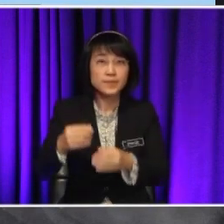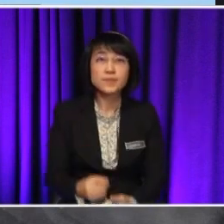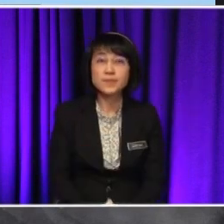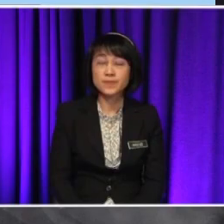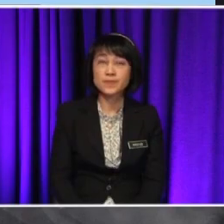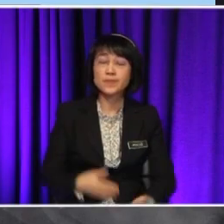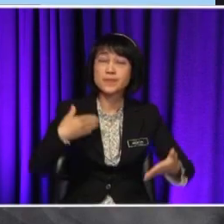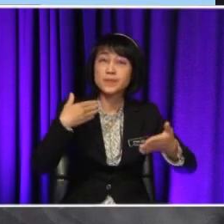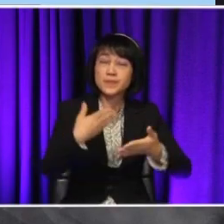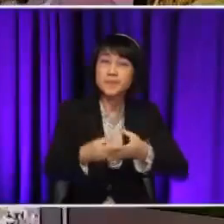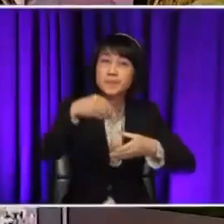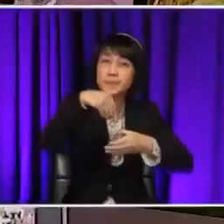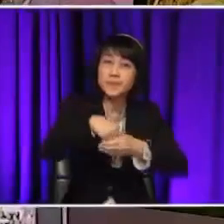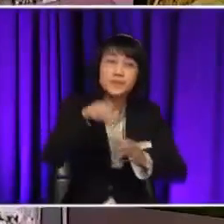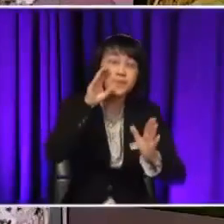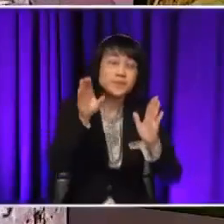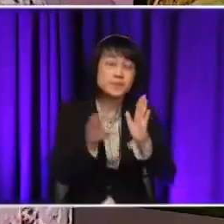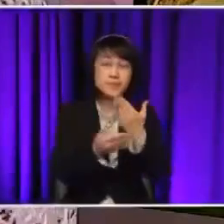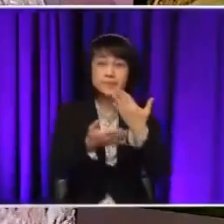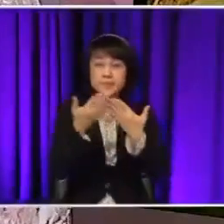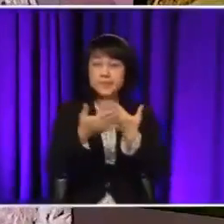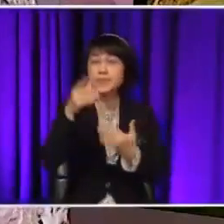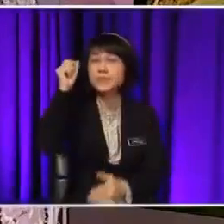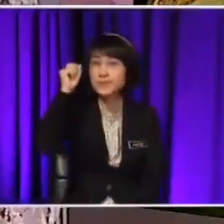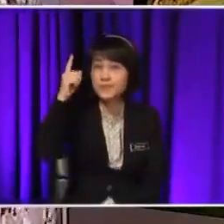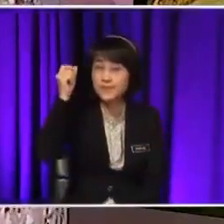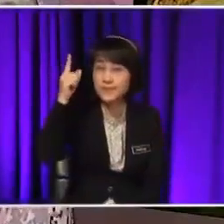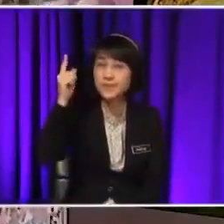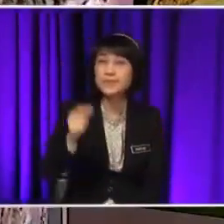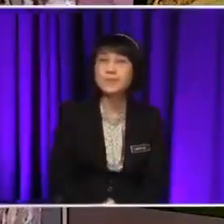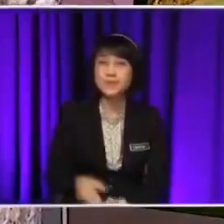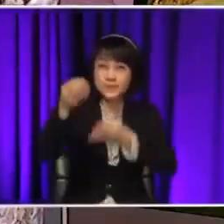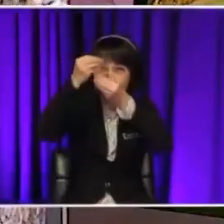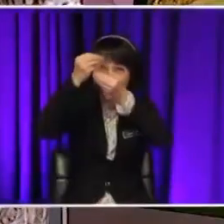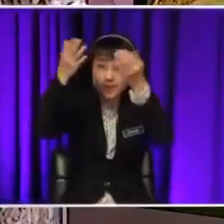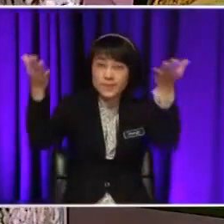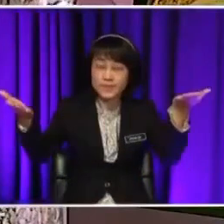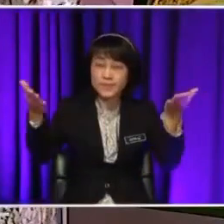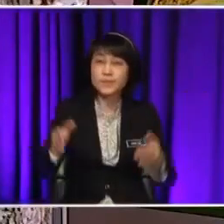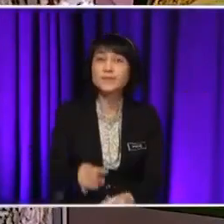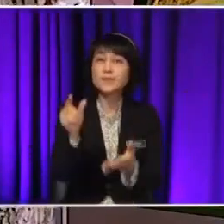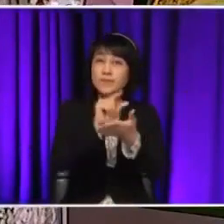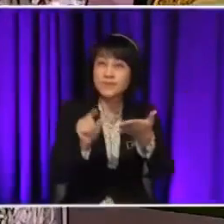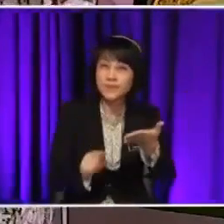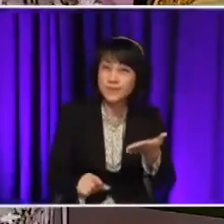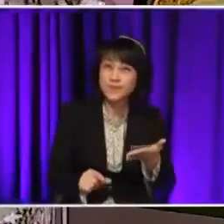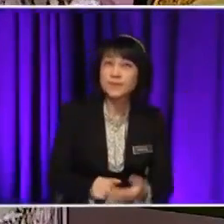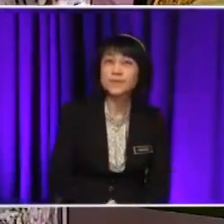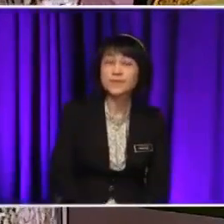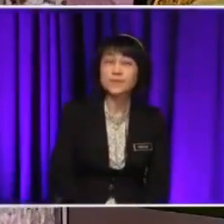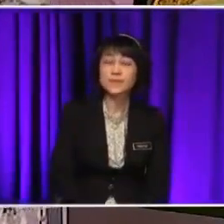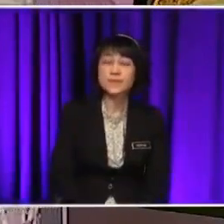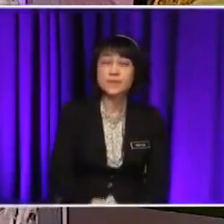secara gambar supaya senang nak faham. Okey, itu maksudnya infografik. Maksudnya sesuatu maklumat